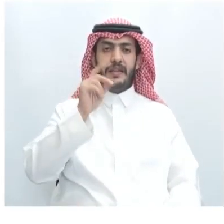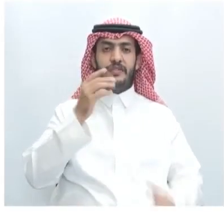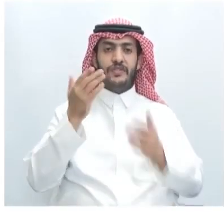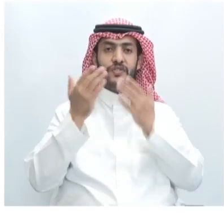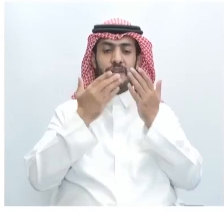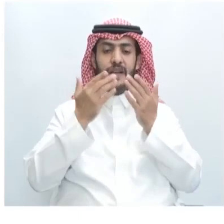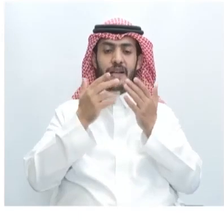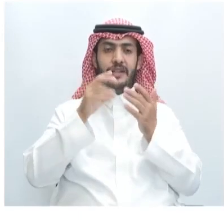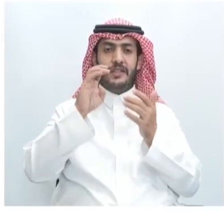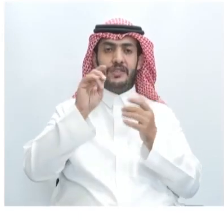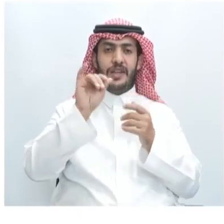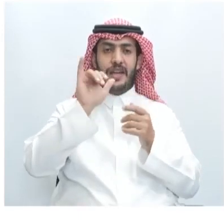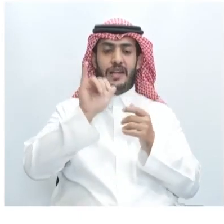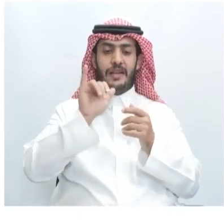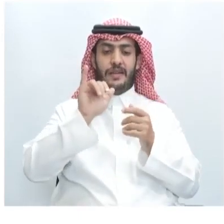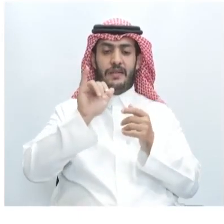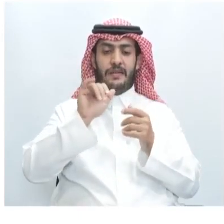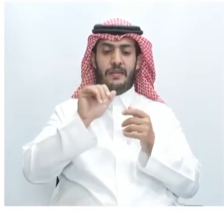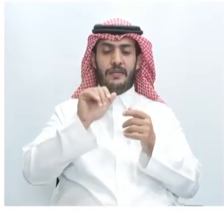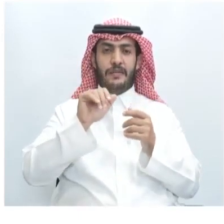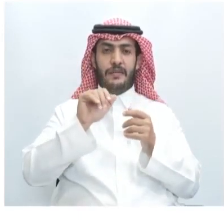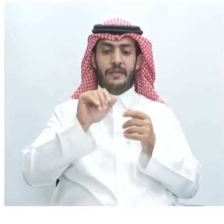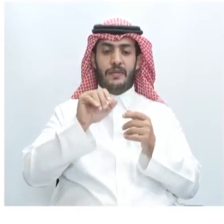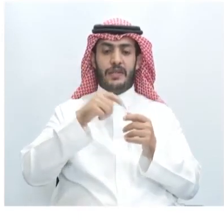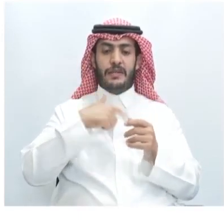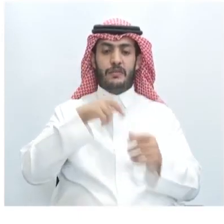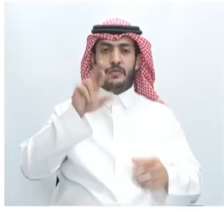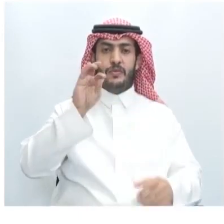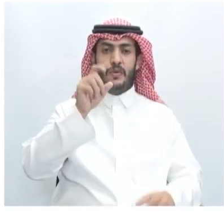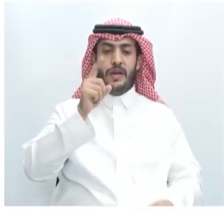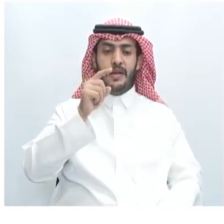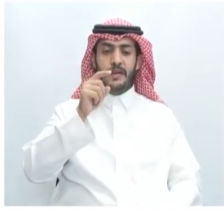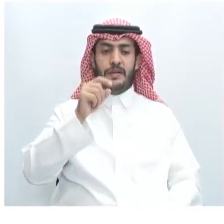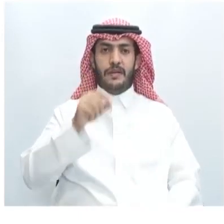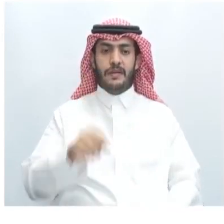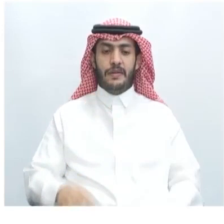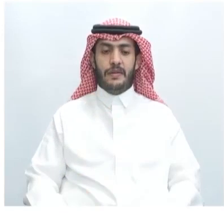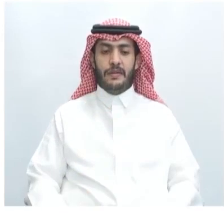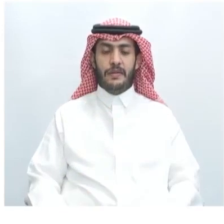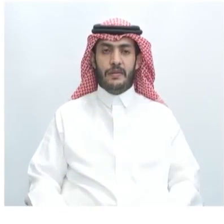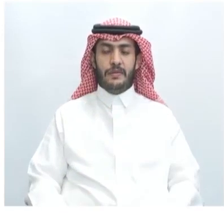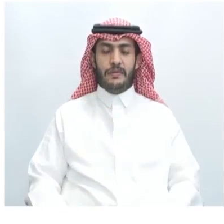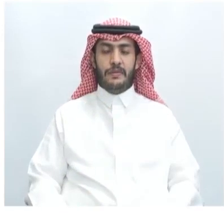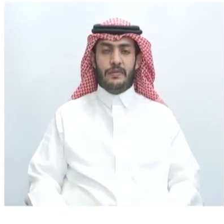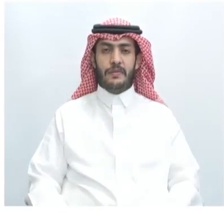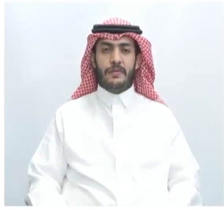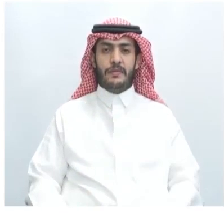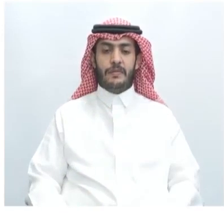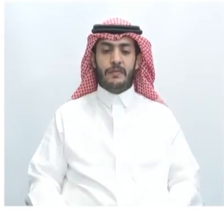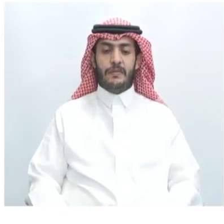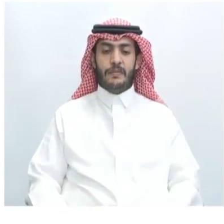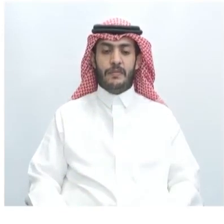الشاعر الجاهلي قول الشهر الجاهلي زهير بن ابي سلمى قوله فان الحق